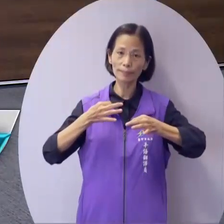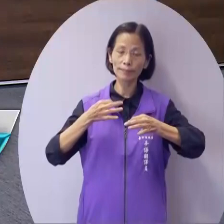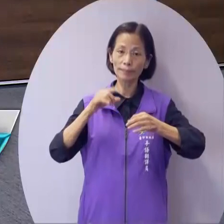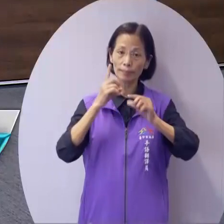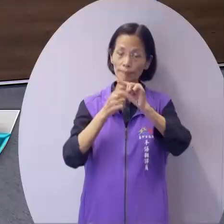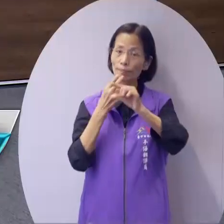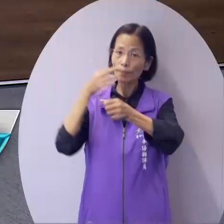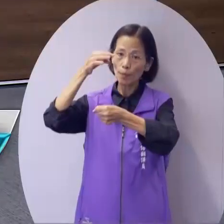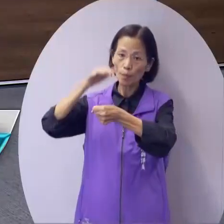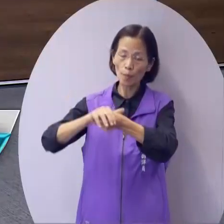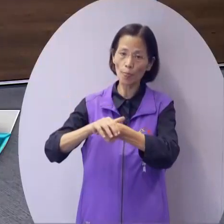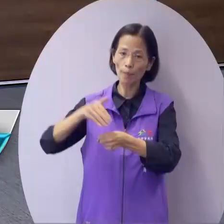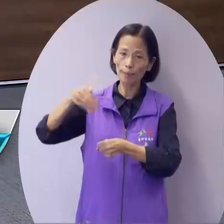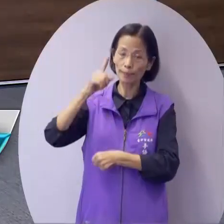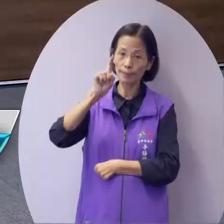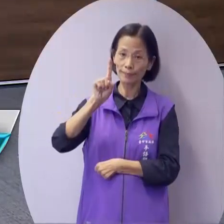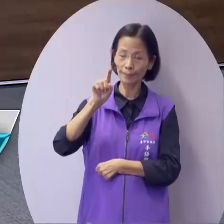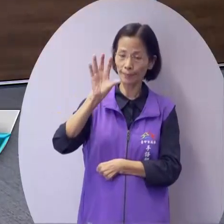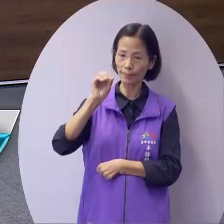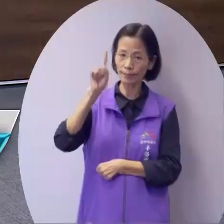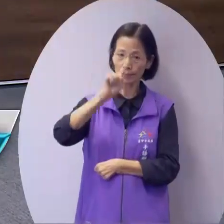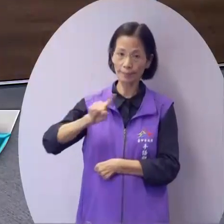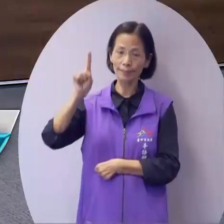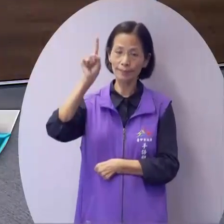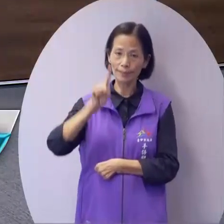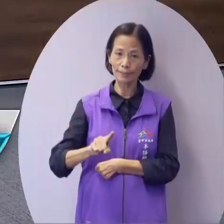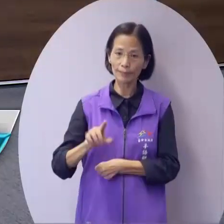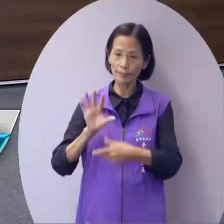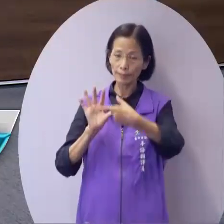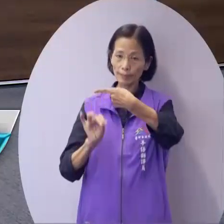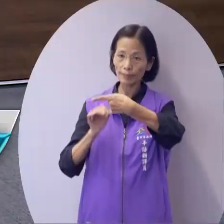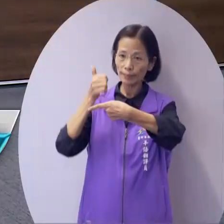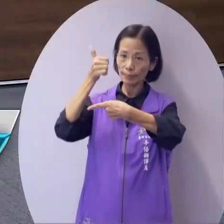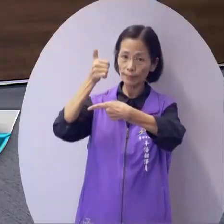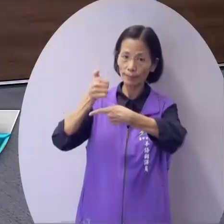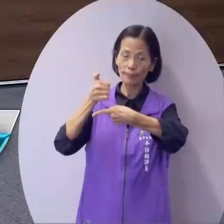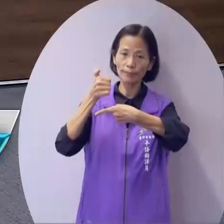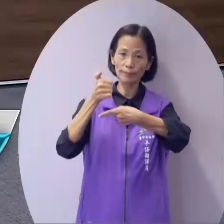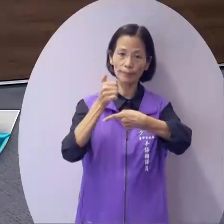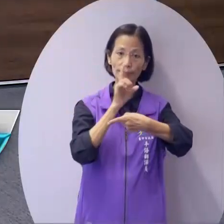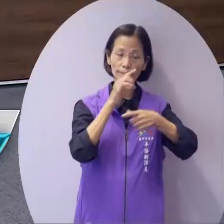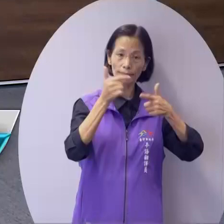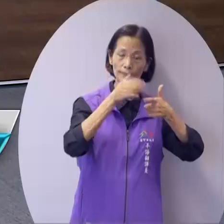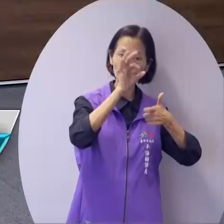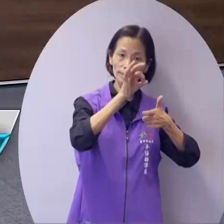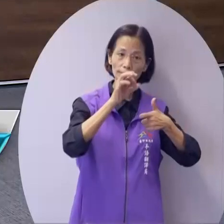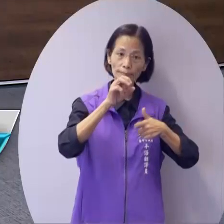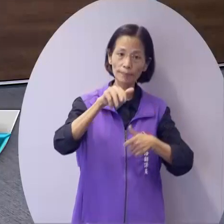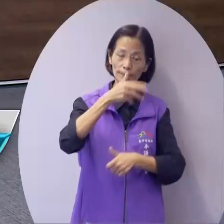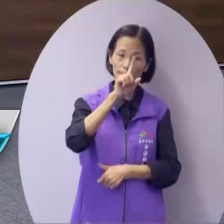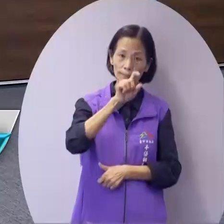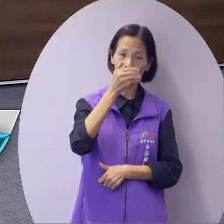中中央补助款911万1000元，比例50%；本府配合款